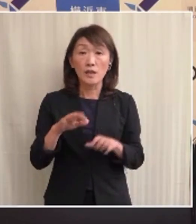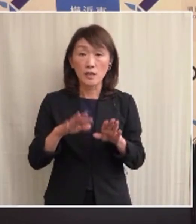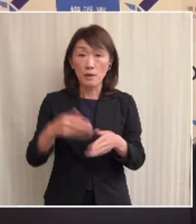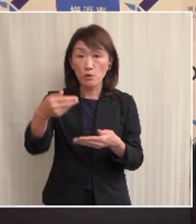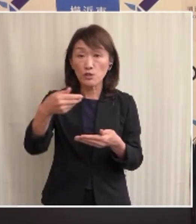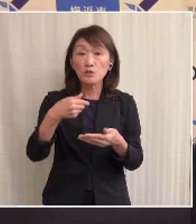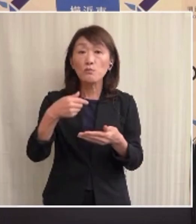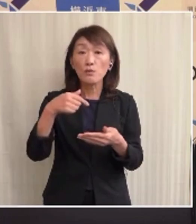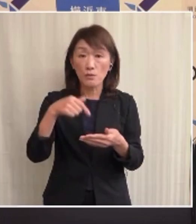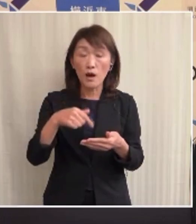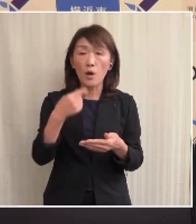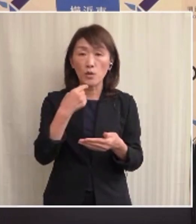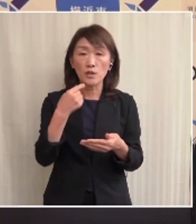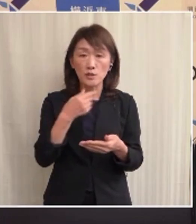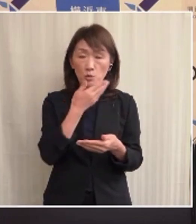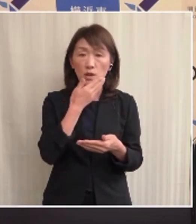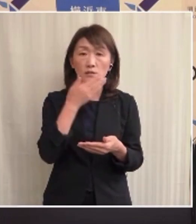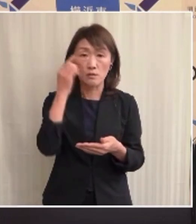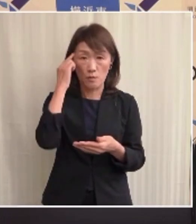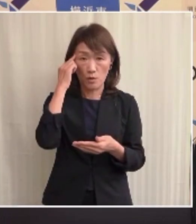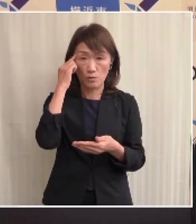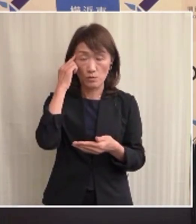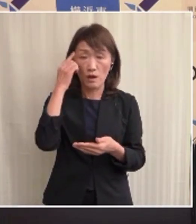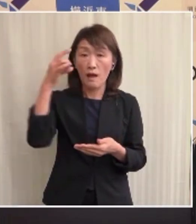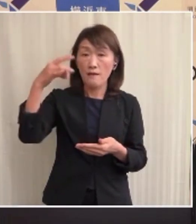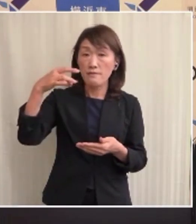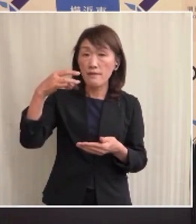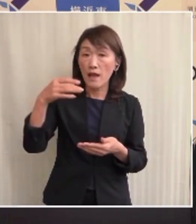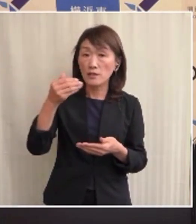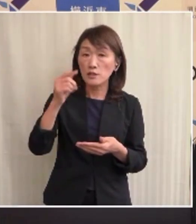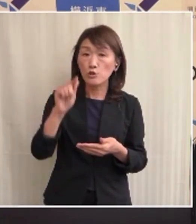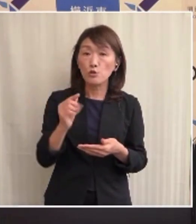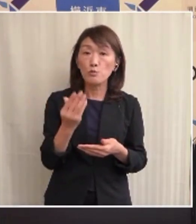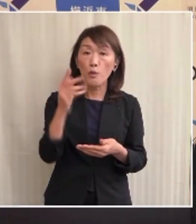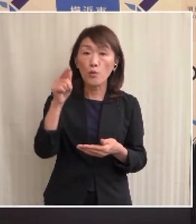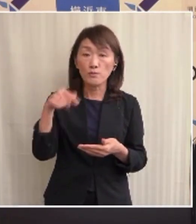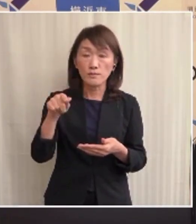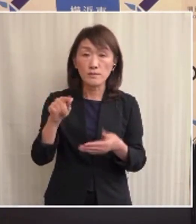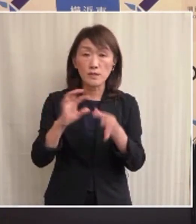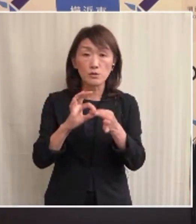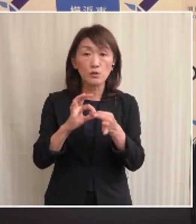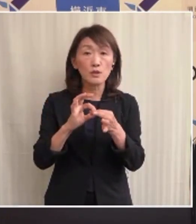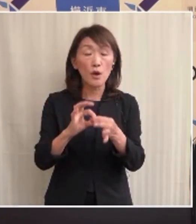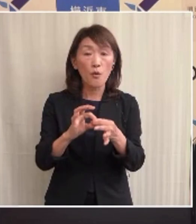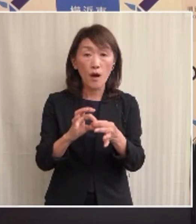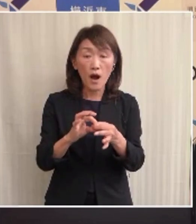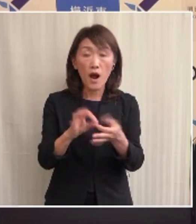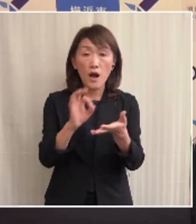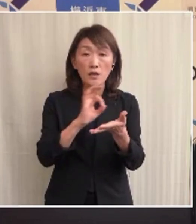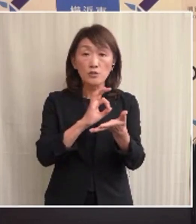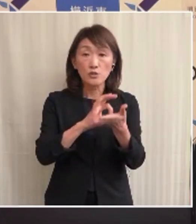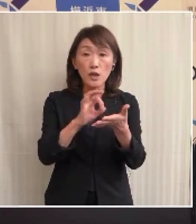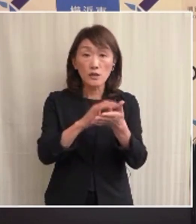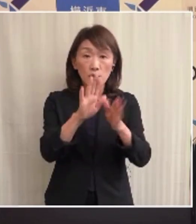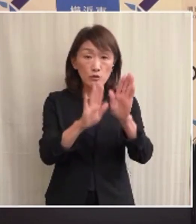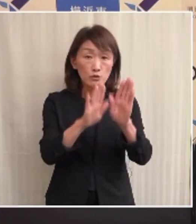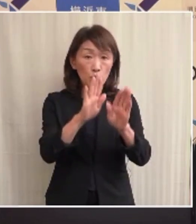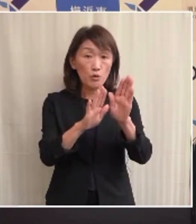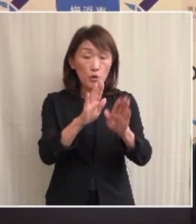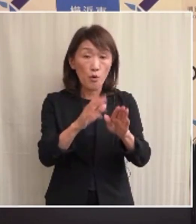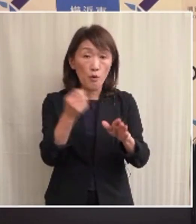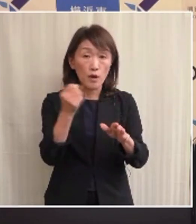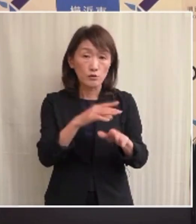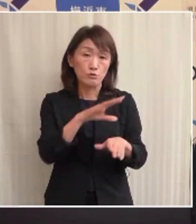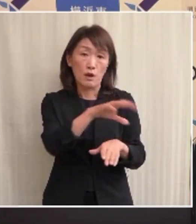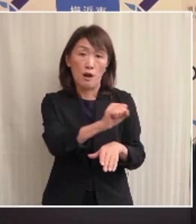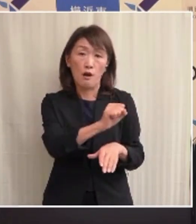まして、まず電子クーポンについてはリアルタイムで使用状況を把握いたします。